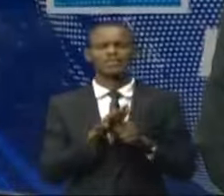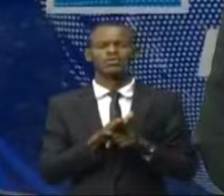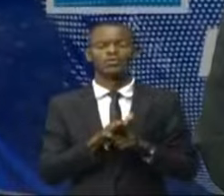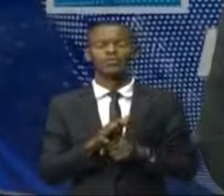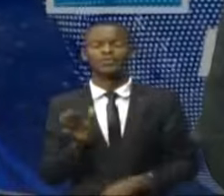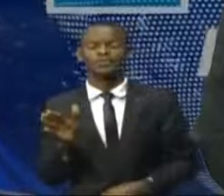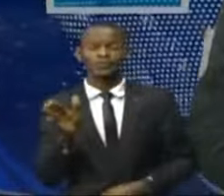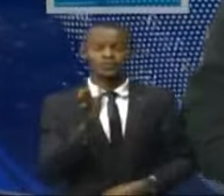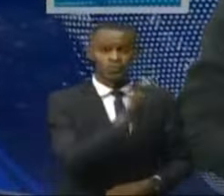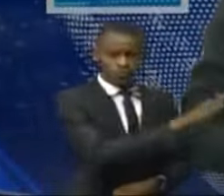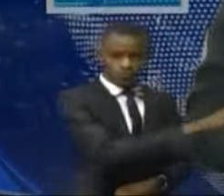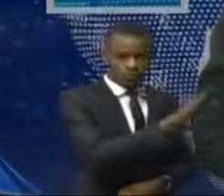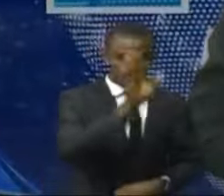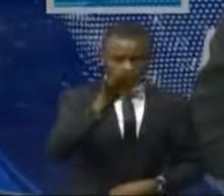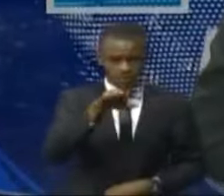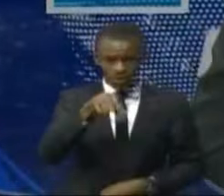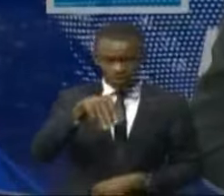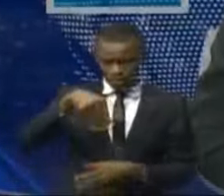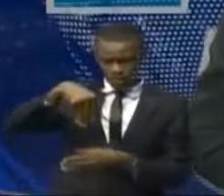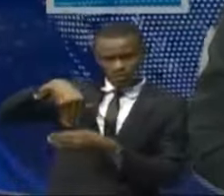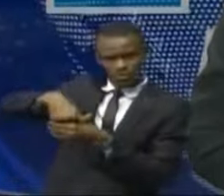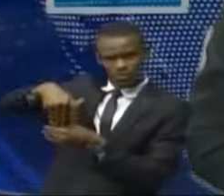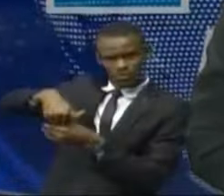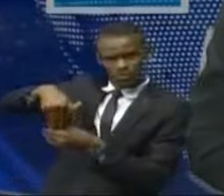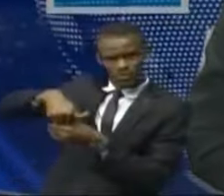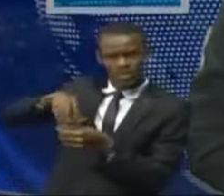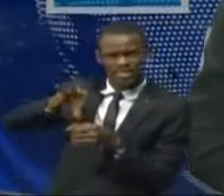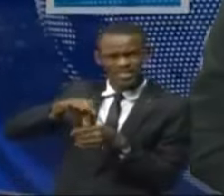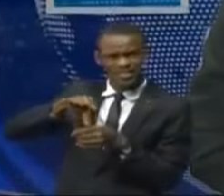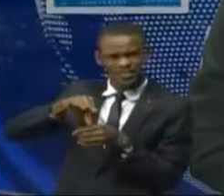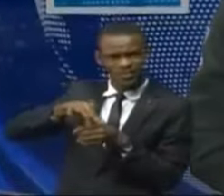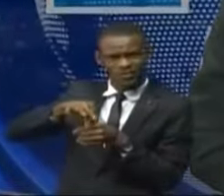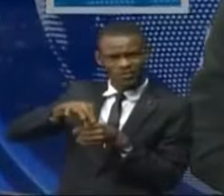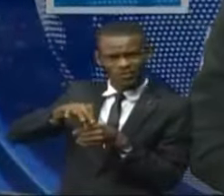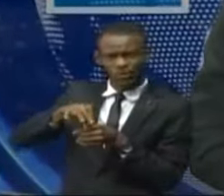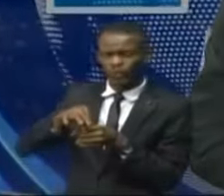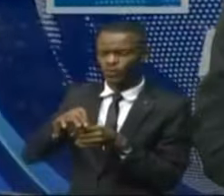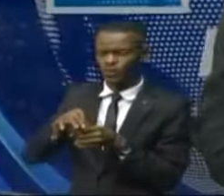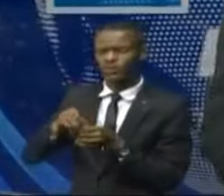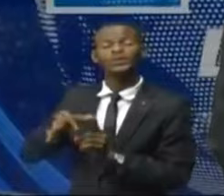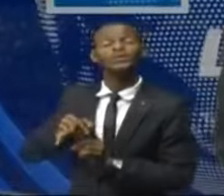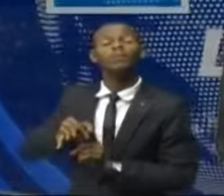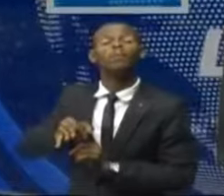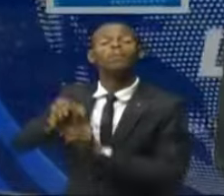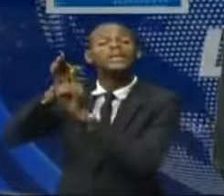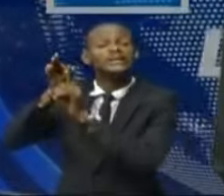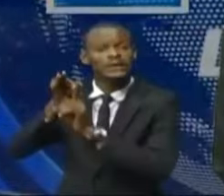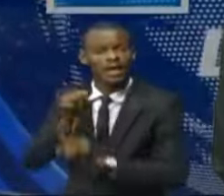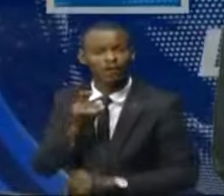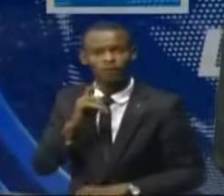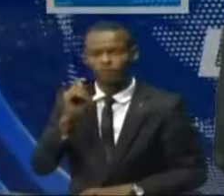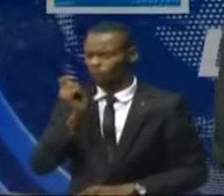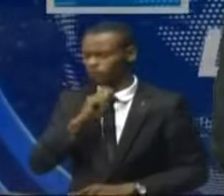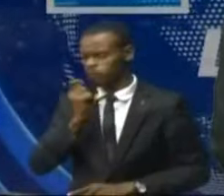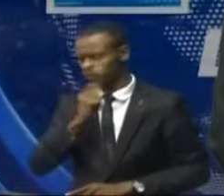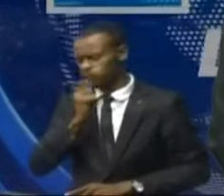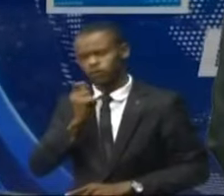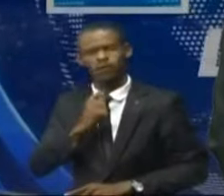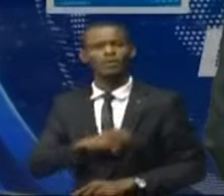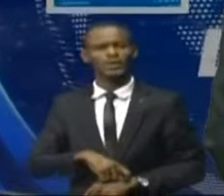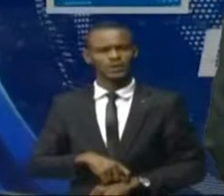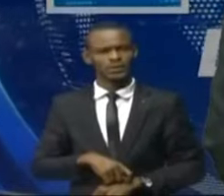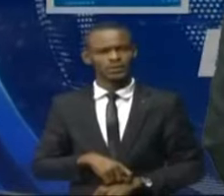Fabrication des bulletins de vote personnalisés pour le 23 décembre prochain. Je vous emmène à l'usine où est fabriqué ce